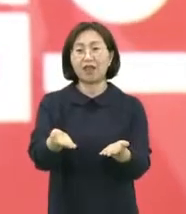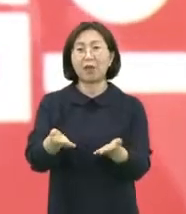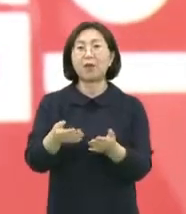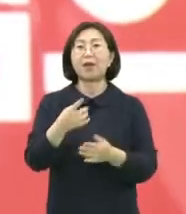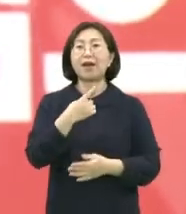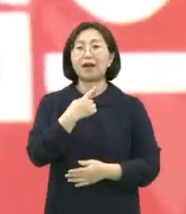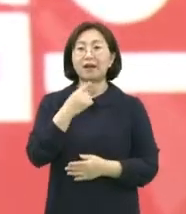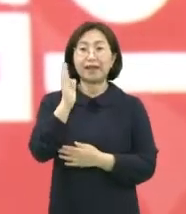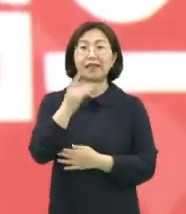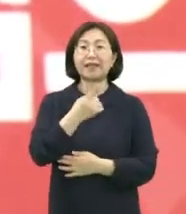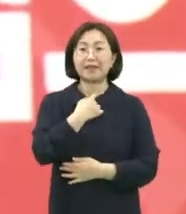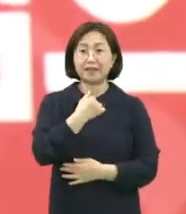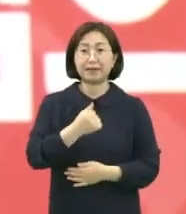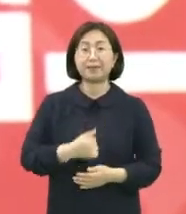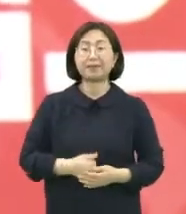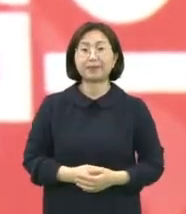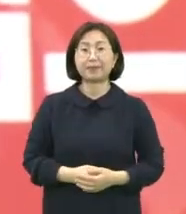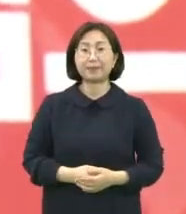있습니다